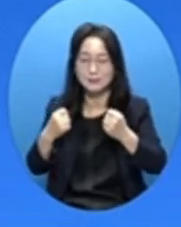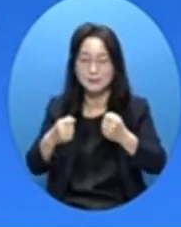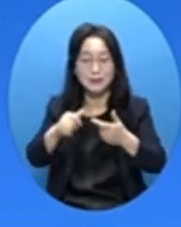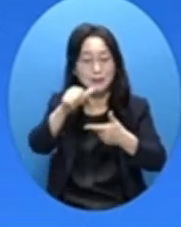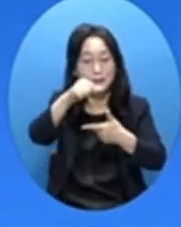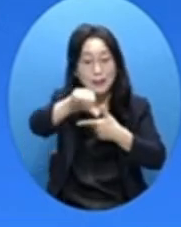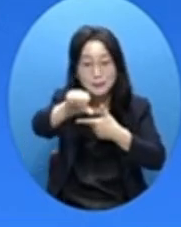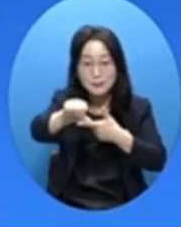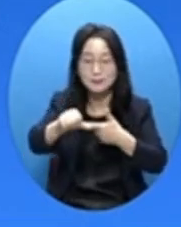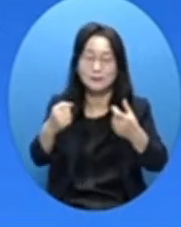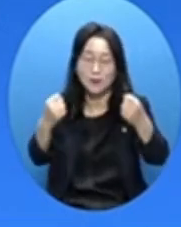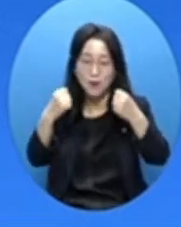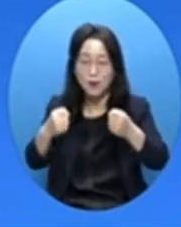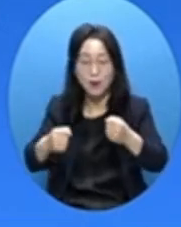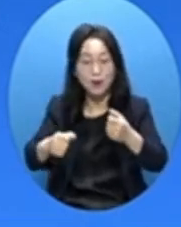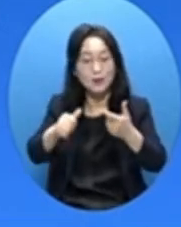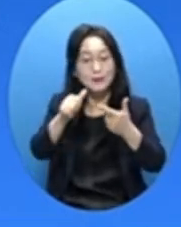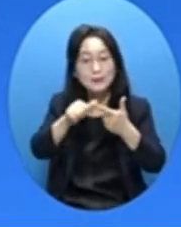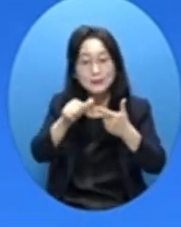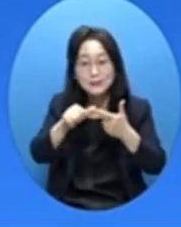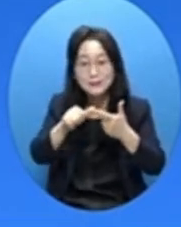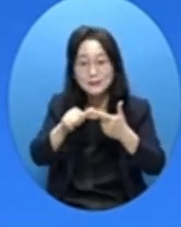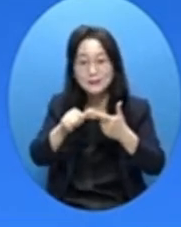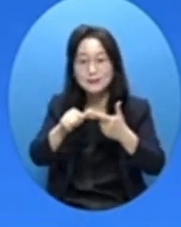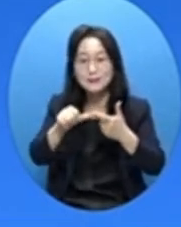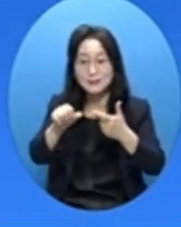아들도 건강해지고 둘째 아들은